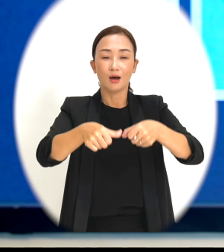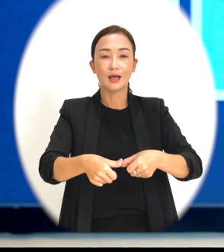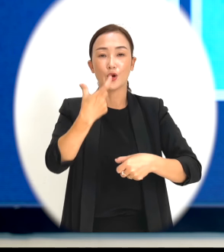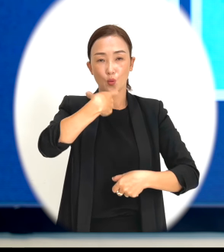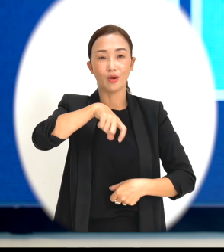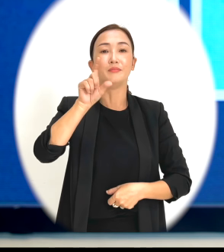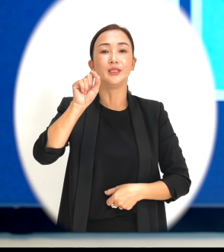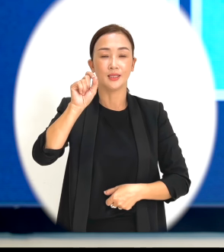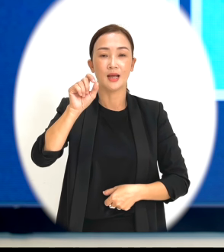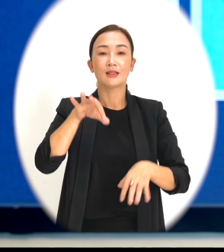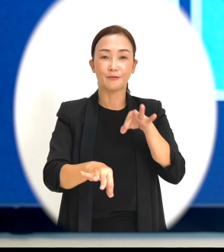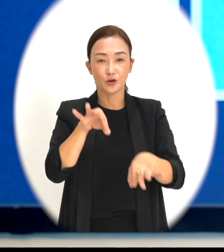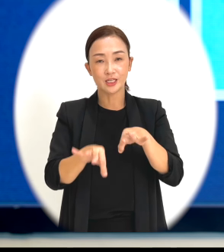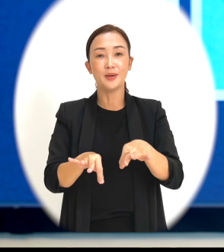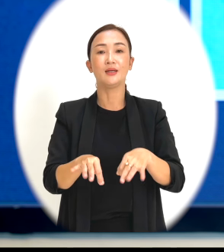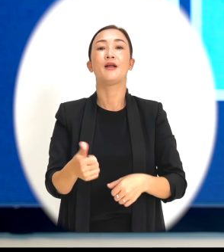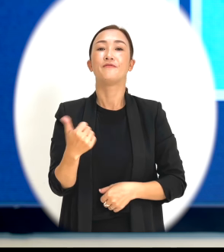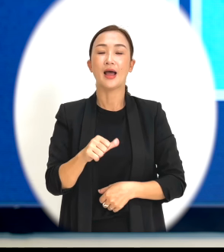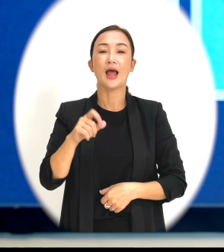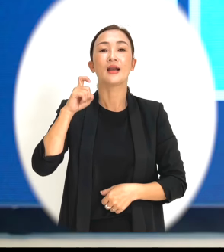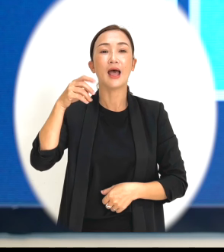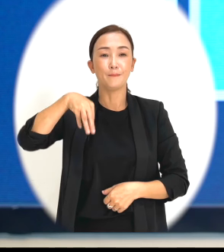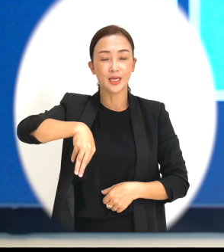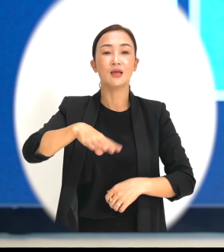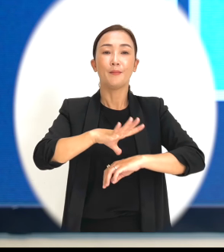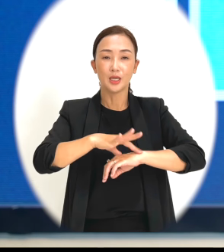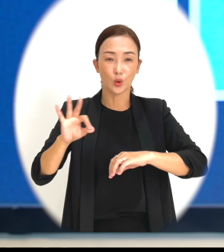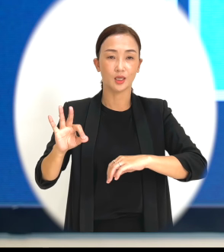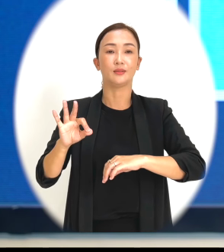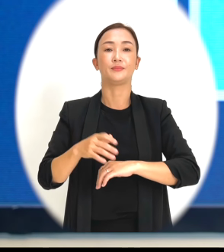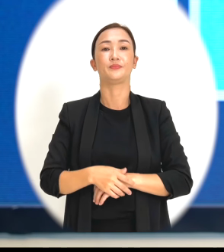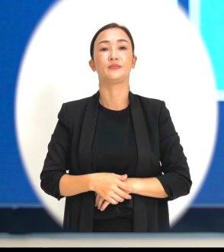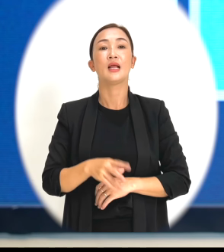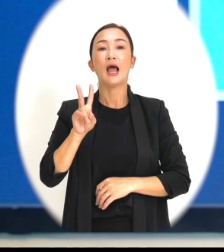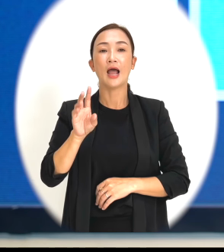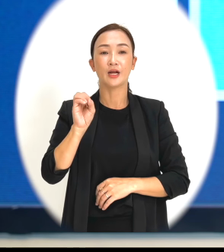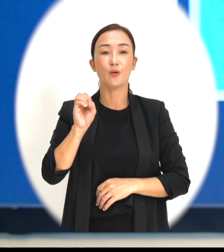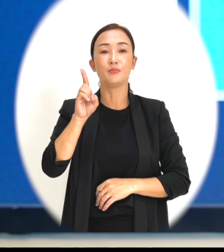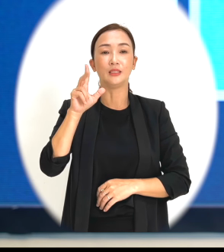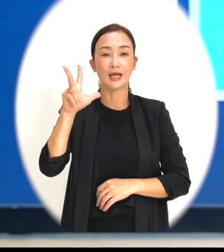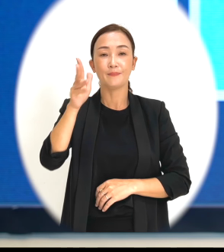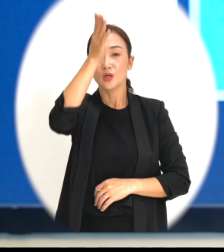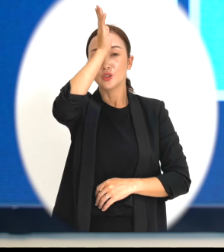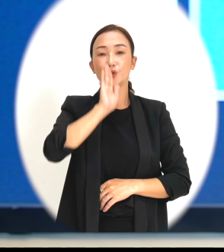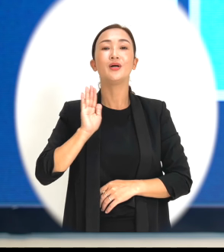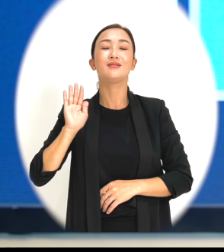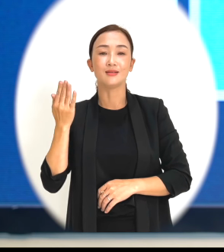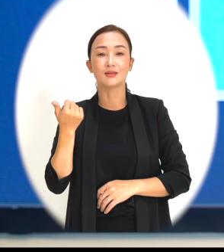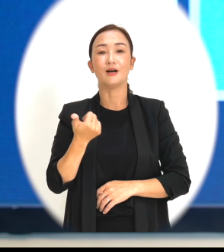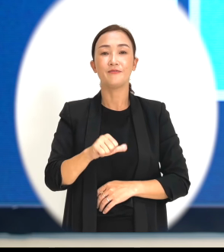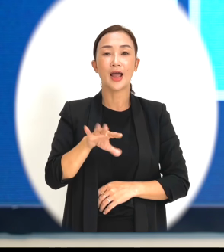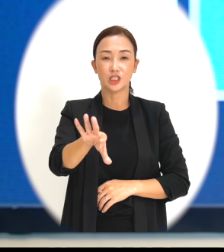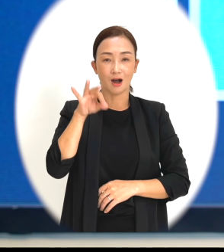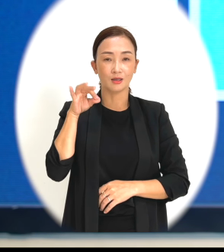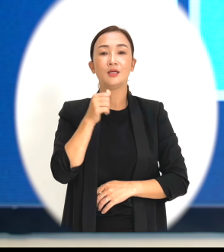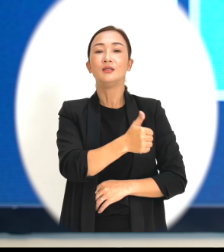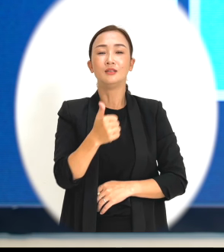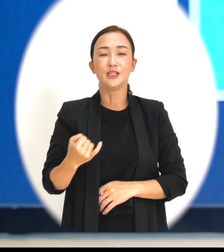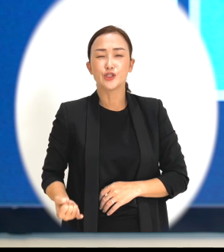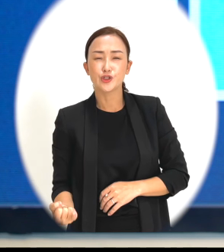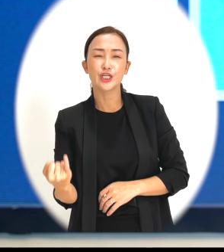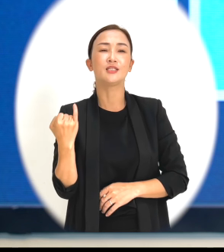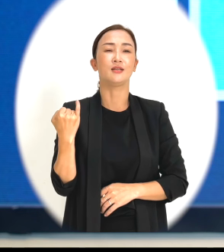thành phố Hồ Chí Minh và Đa My, Bình Thuận. Năm 2018, Chúa đã rèn giũa, uốn nắn và tuyển chọn những người